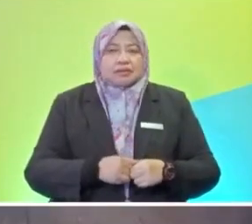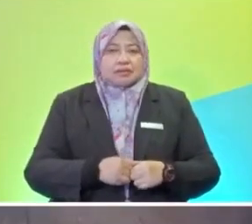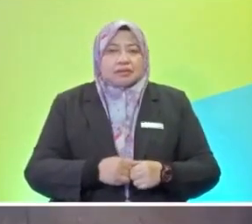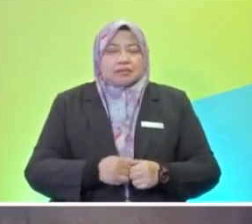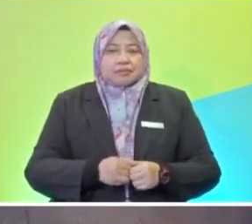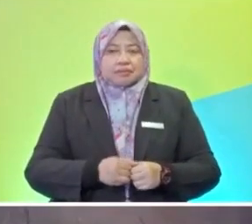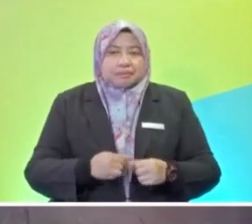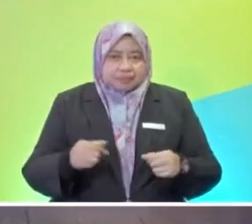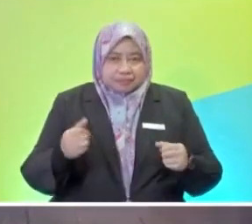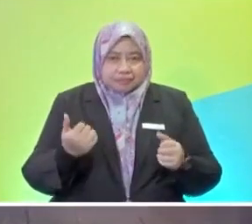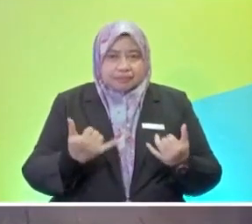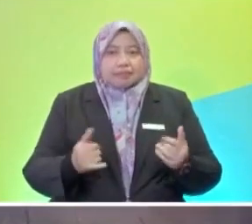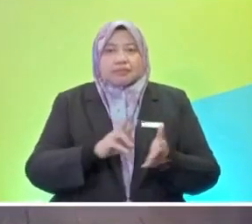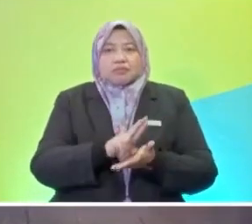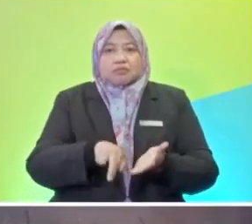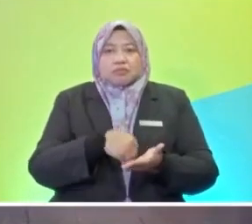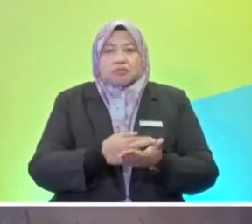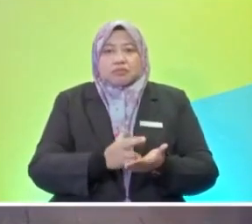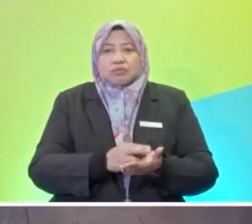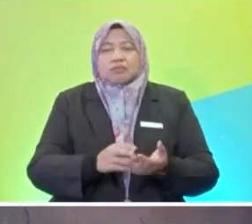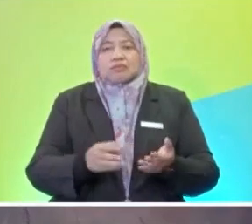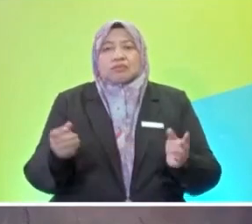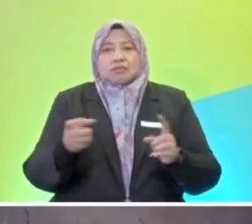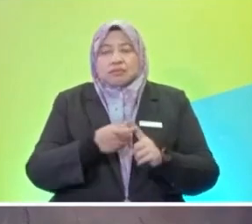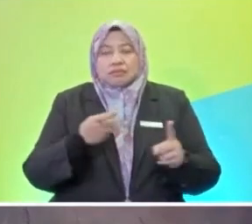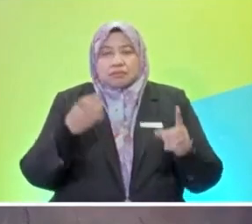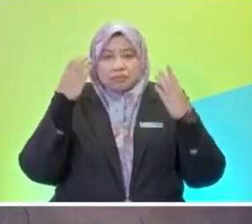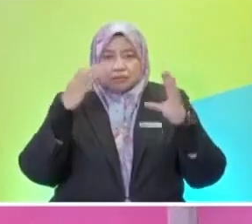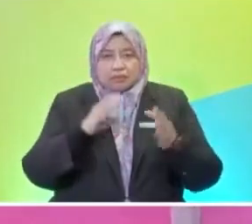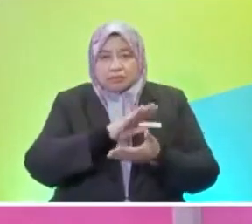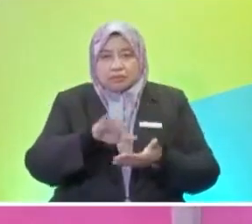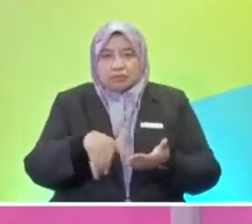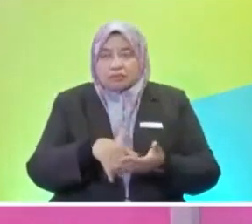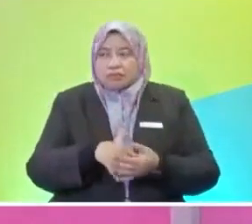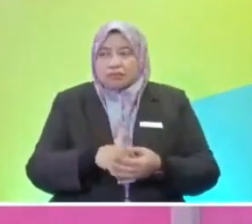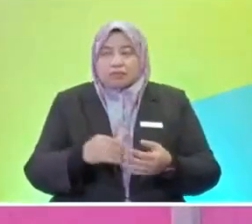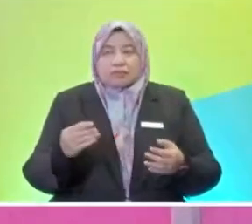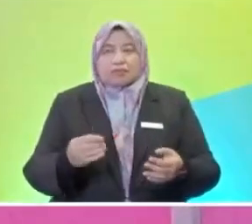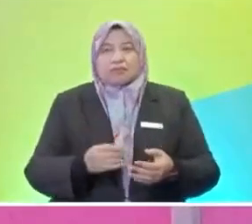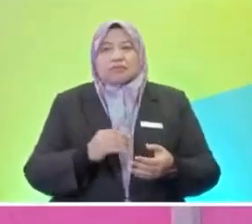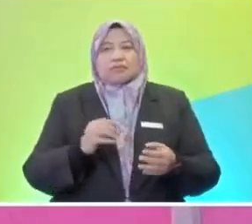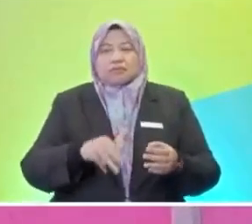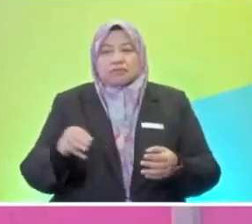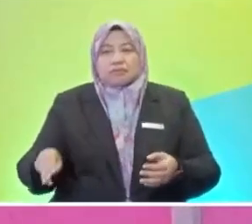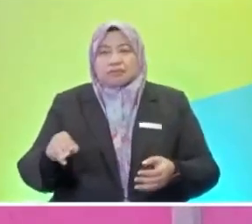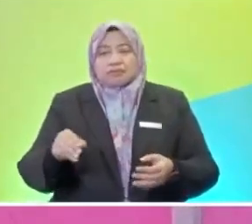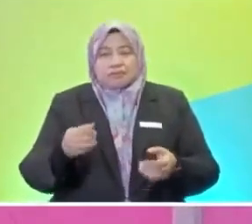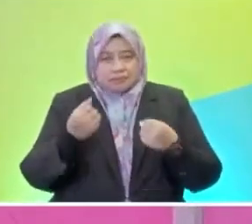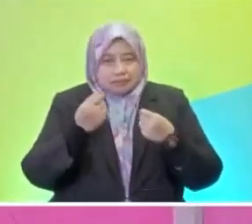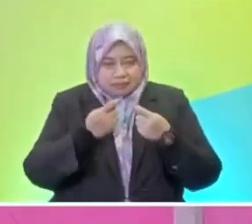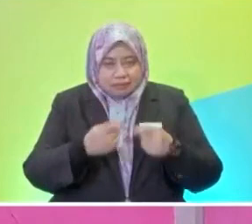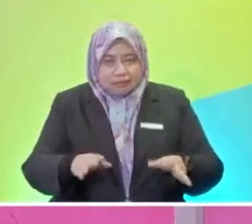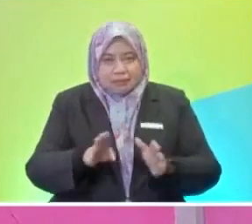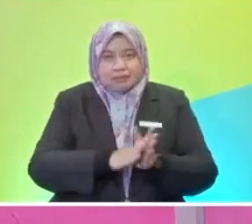daripada cek Gus Suzanna tentang kelas kita pada hari ini eee Alhamdulillah hari ini murid Saya telah berjaya mengenal